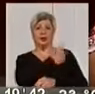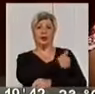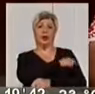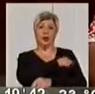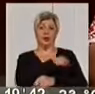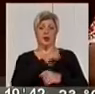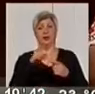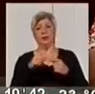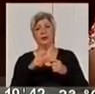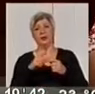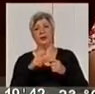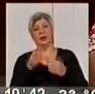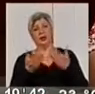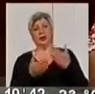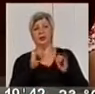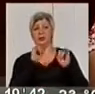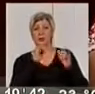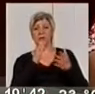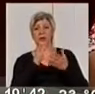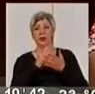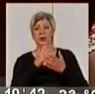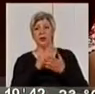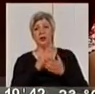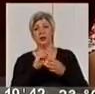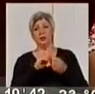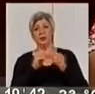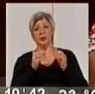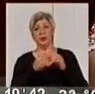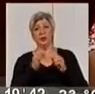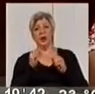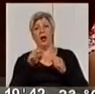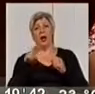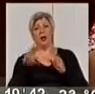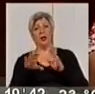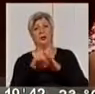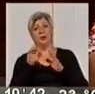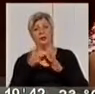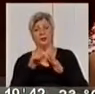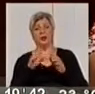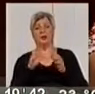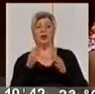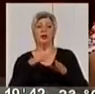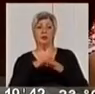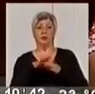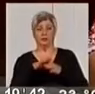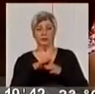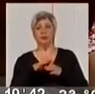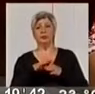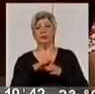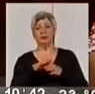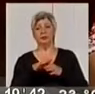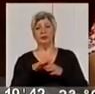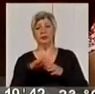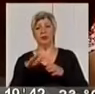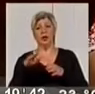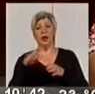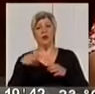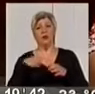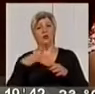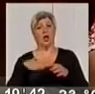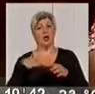якісь і звернулися до них. Але підбір цього персоналу все-таки здійснюють власники лагерів, це лежить на них.